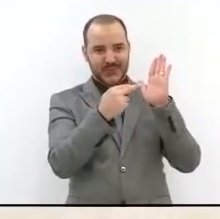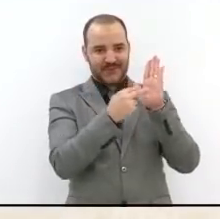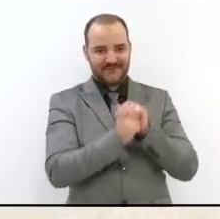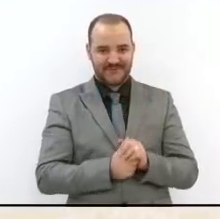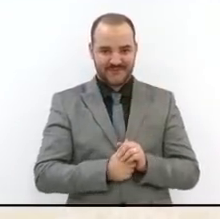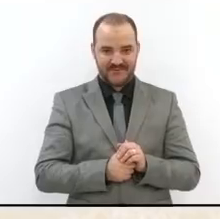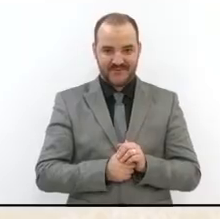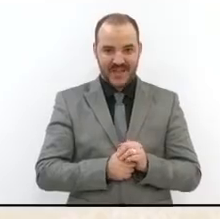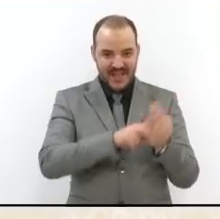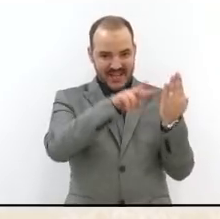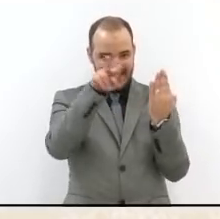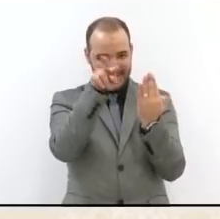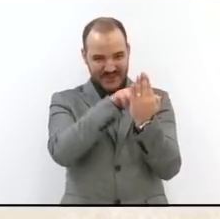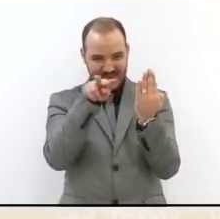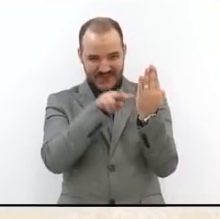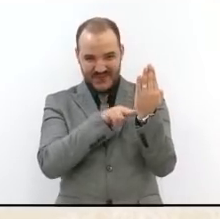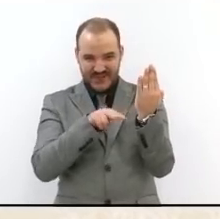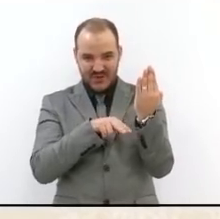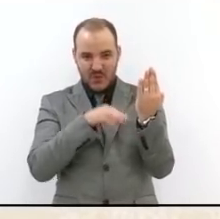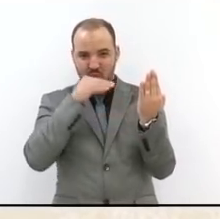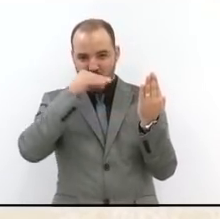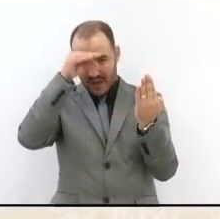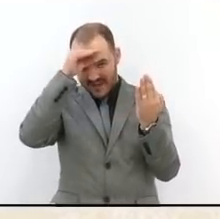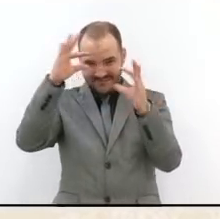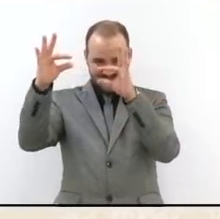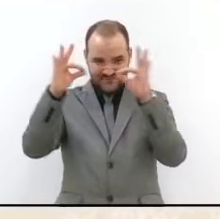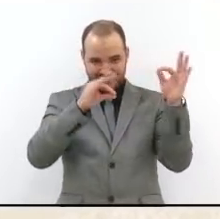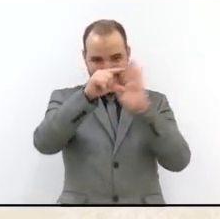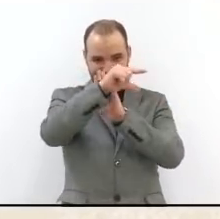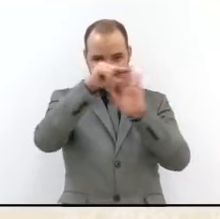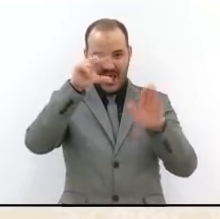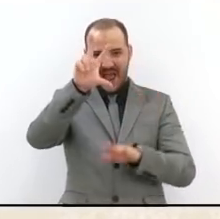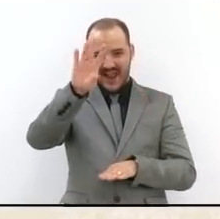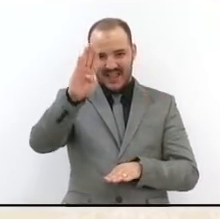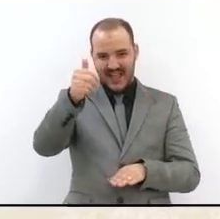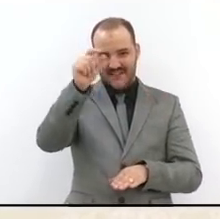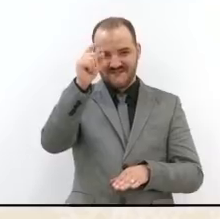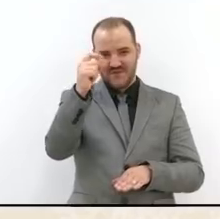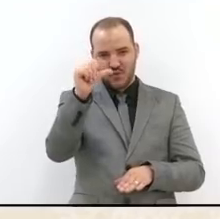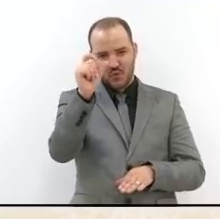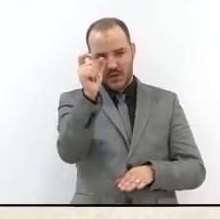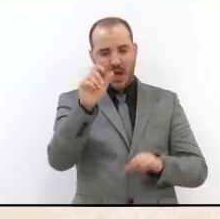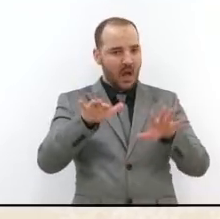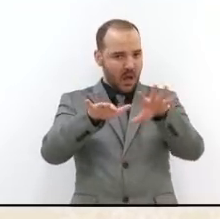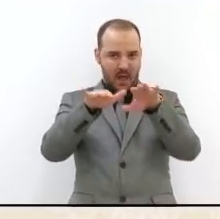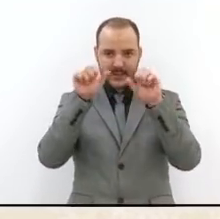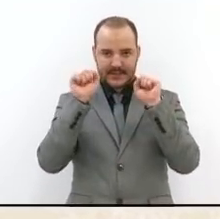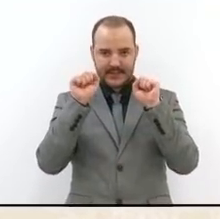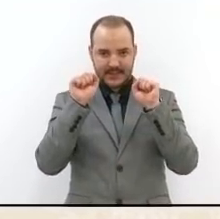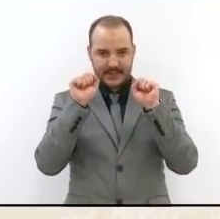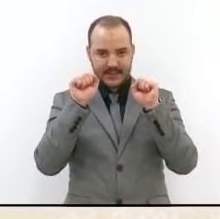انتهينا من تلاوة الآيات الكريمة من سورة الكافرون، وسوف